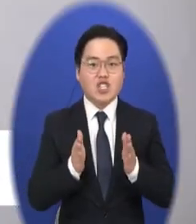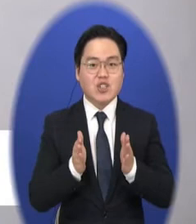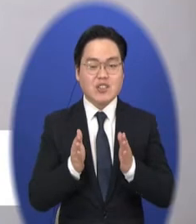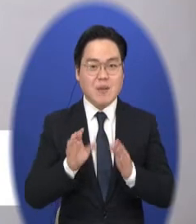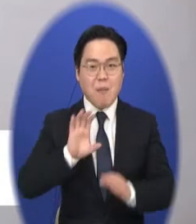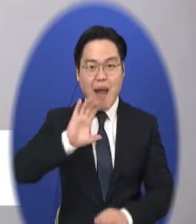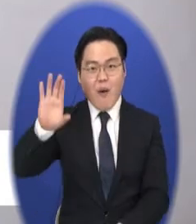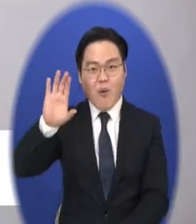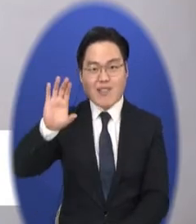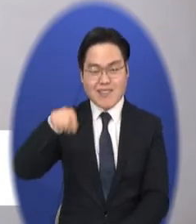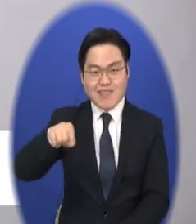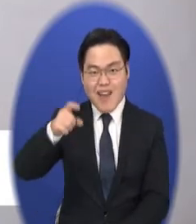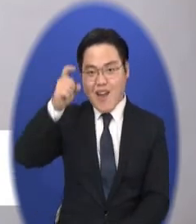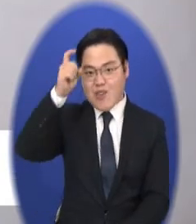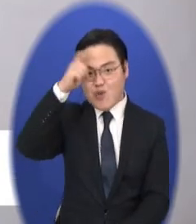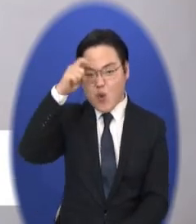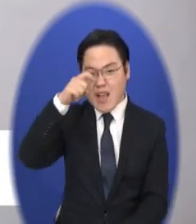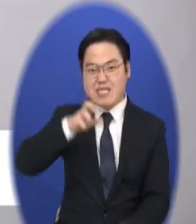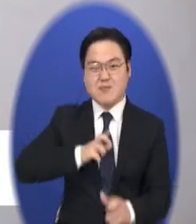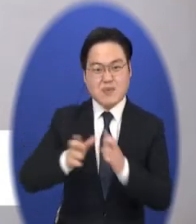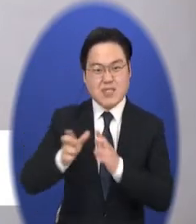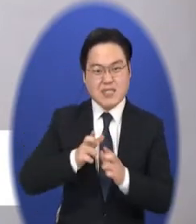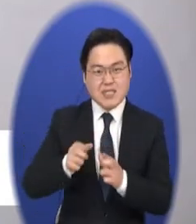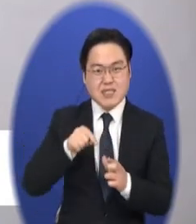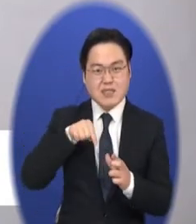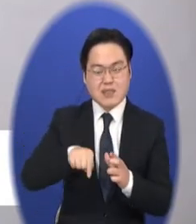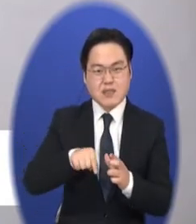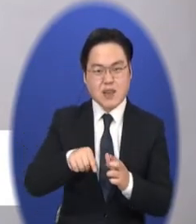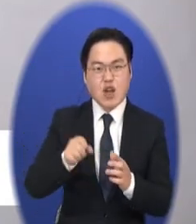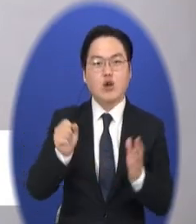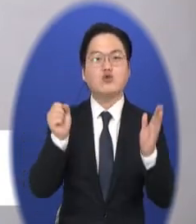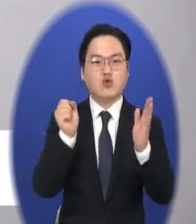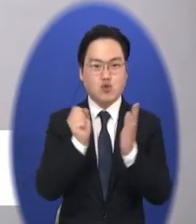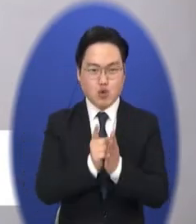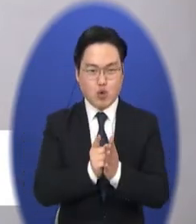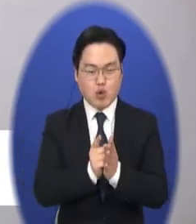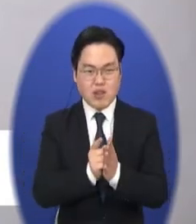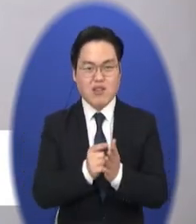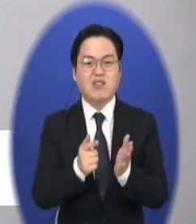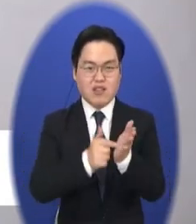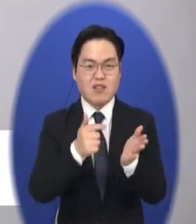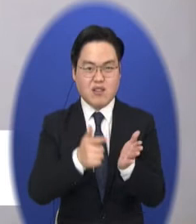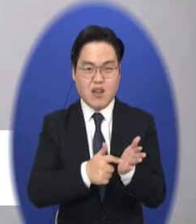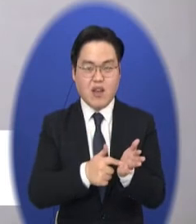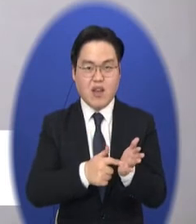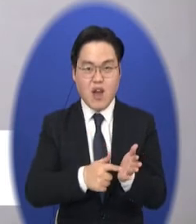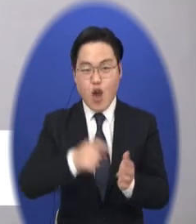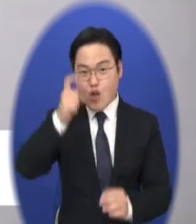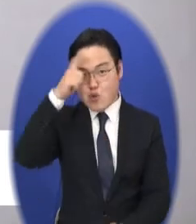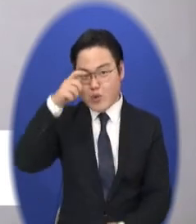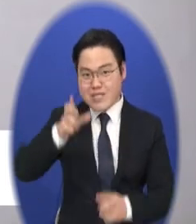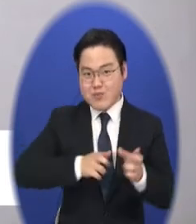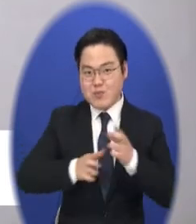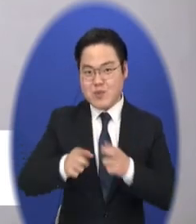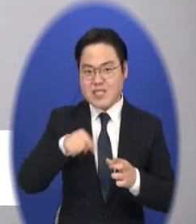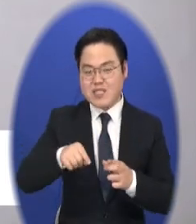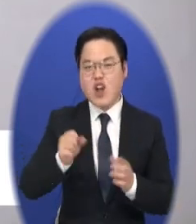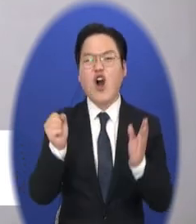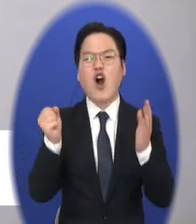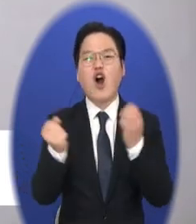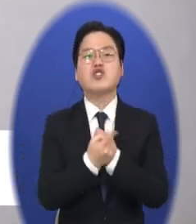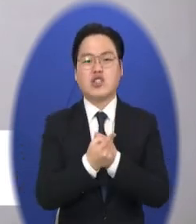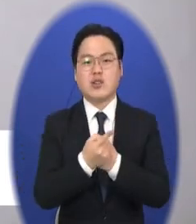хувьд түрээсийн бизнесийн хувьд энэ илүү их ач холбогдолтой байх боломжтой. Түрээсийн бизнес өөрөө олдлоготой байдаг